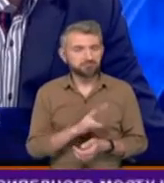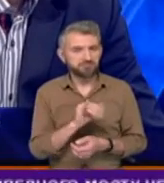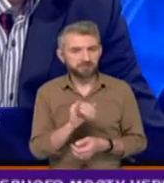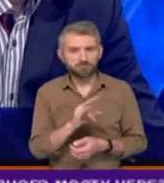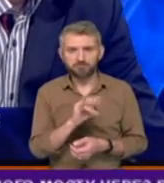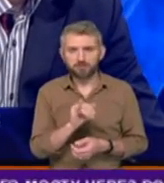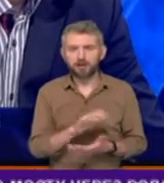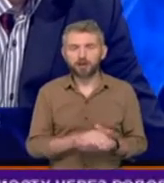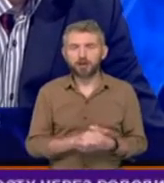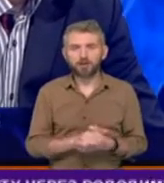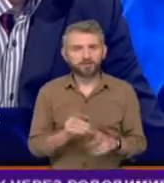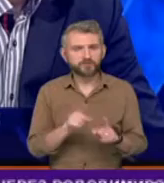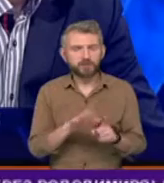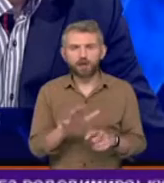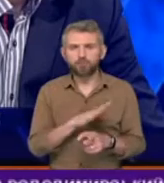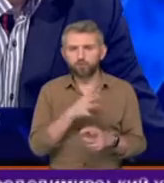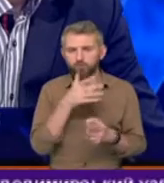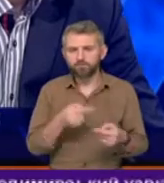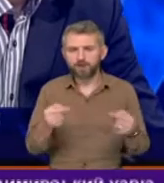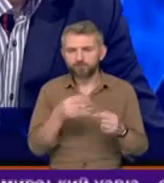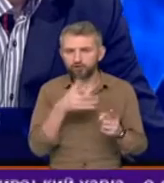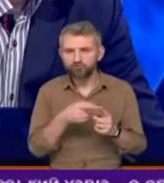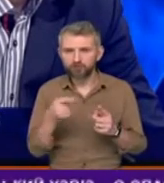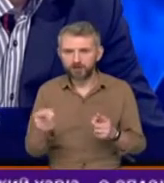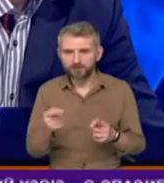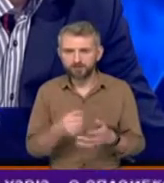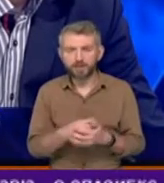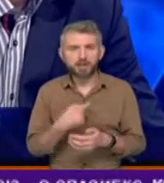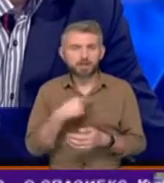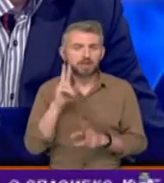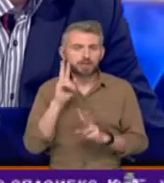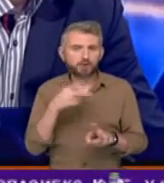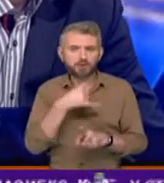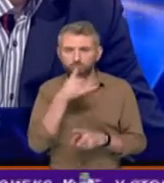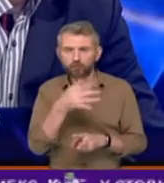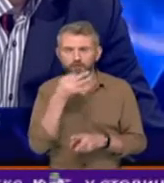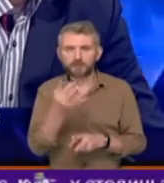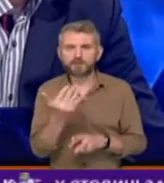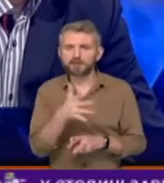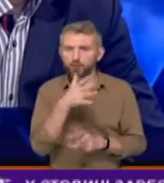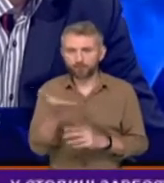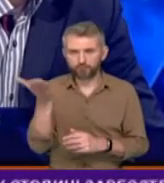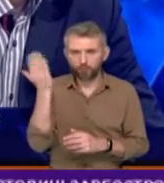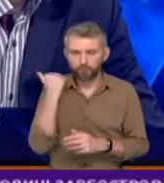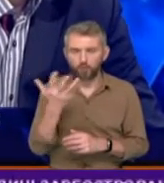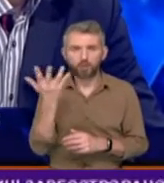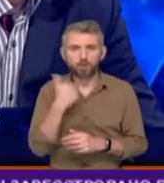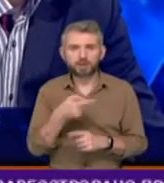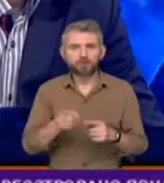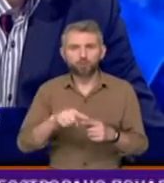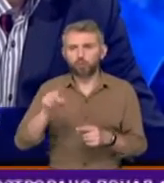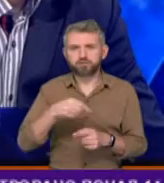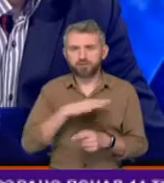З попереднього. Був певний час, я не знаю, я не можу сказати, скільки років тому, коли цього не